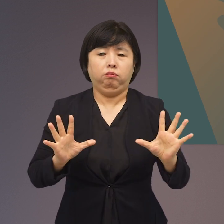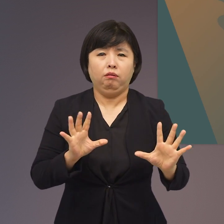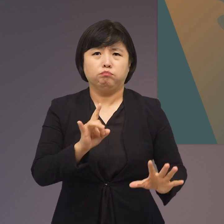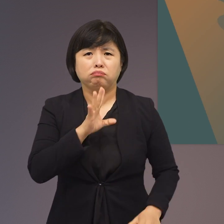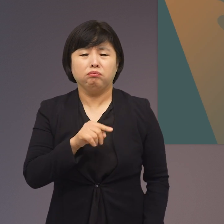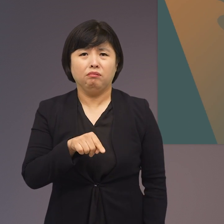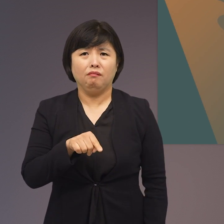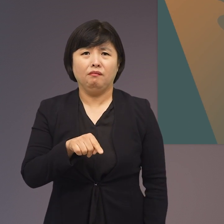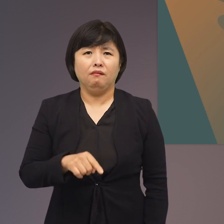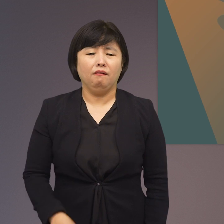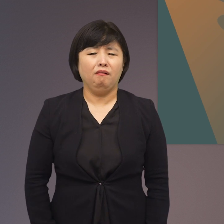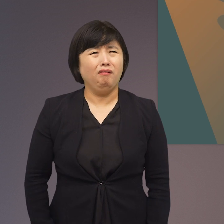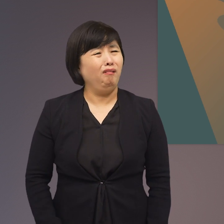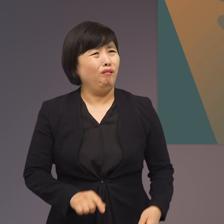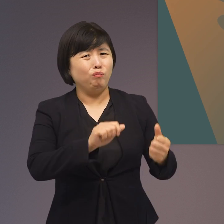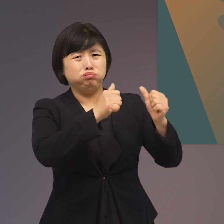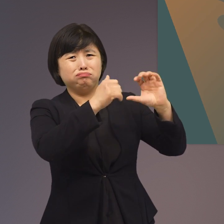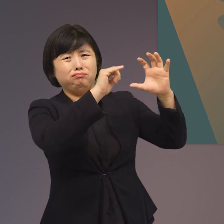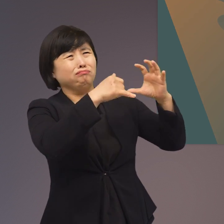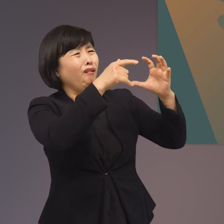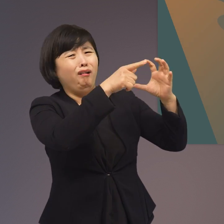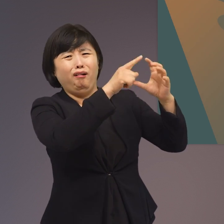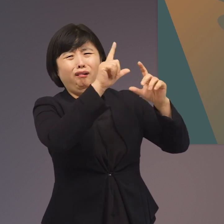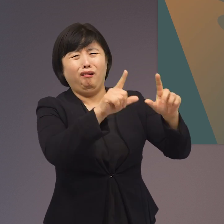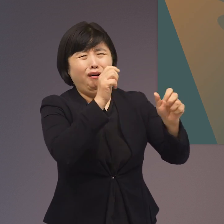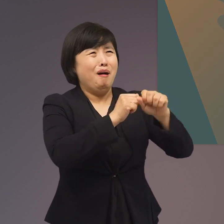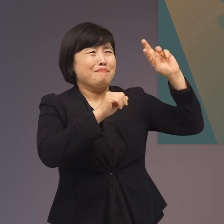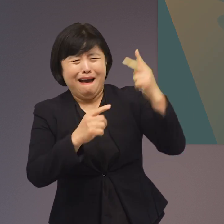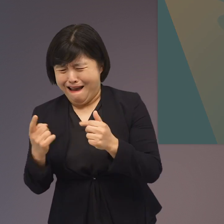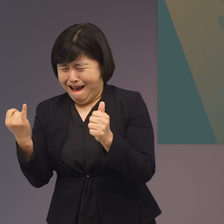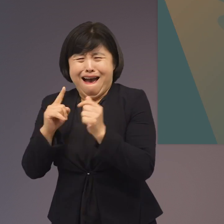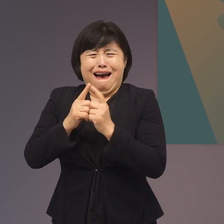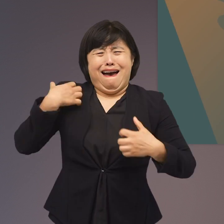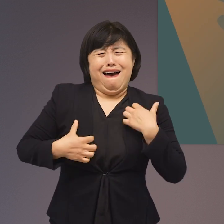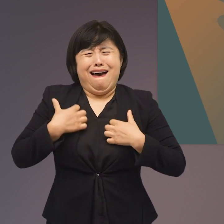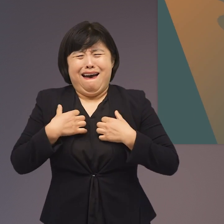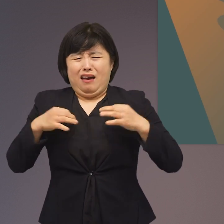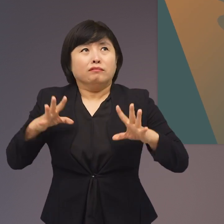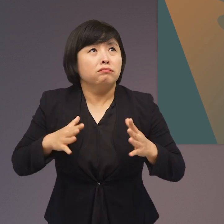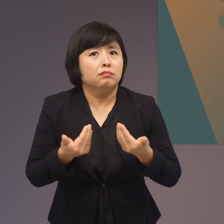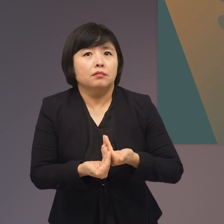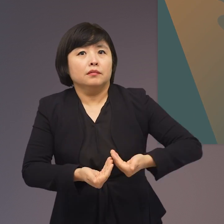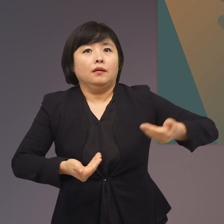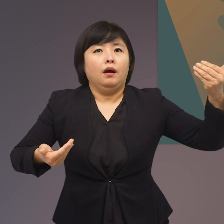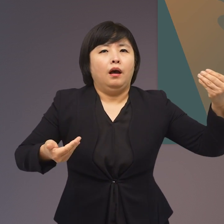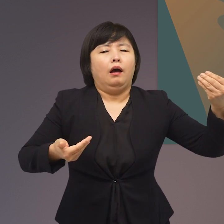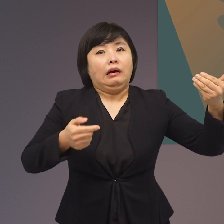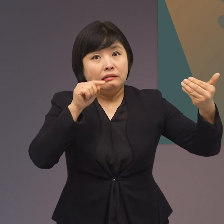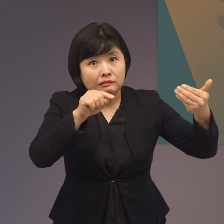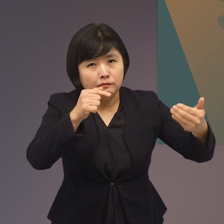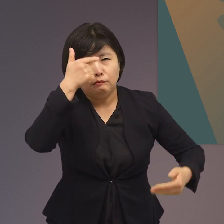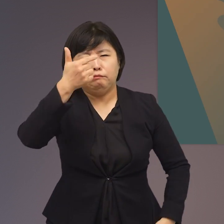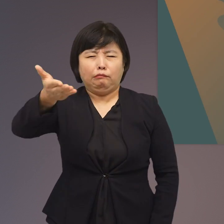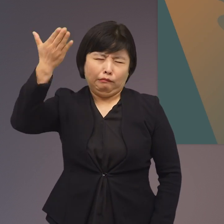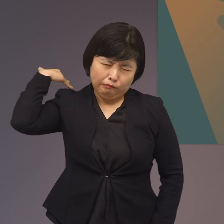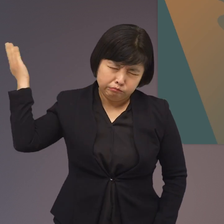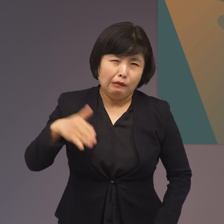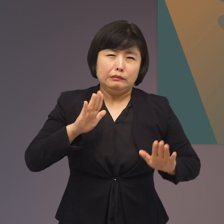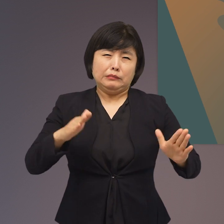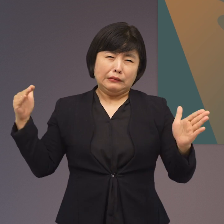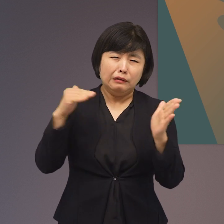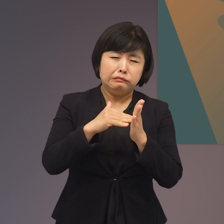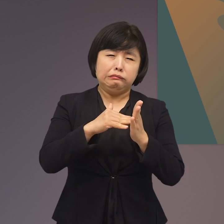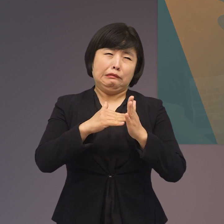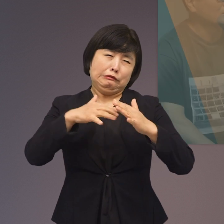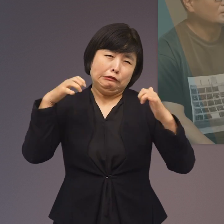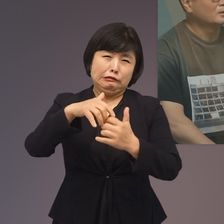허용되었습니다. 저승과 이승을 넘나드는 사랑 이야기, 그리고 곧바로 다시 헤어져야 할